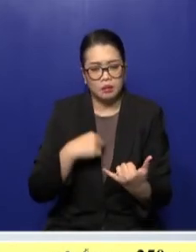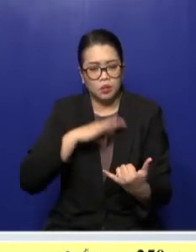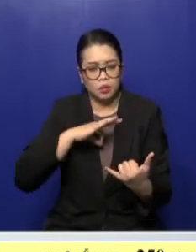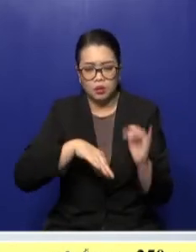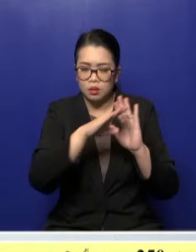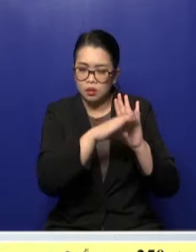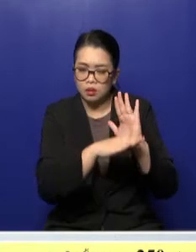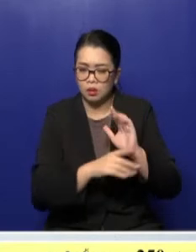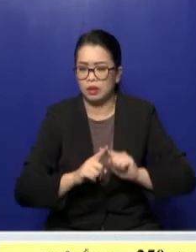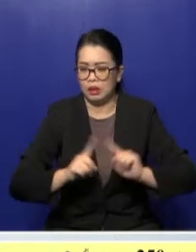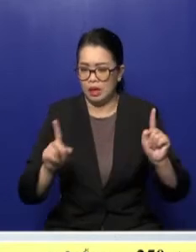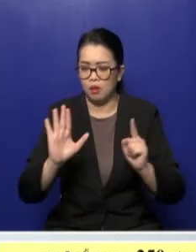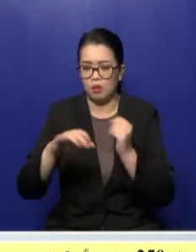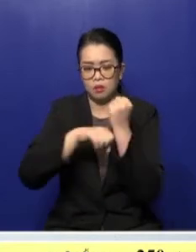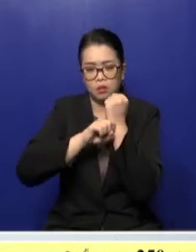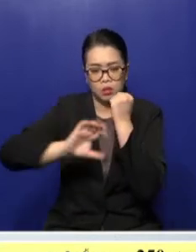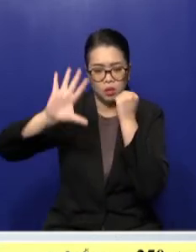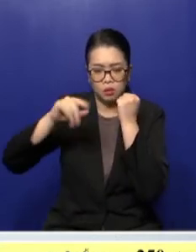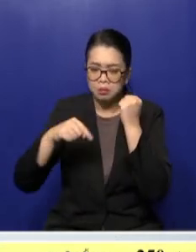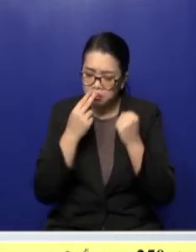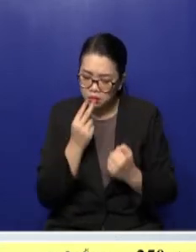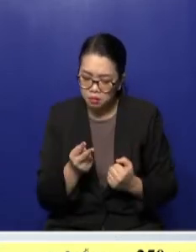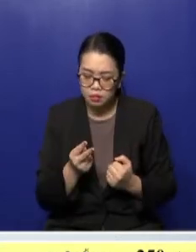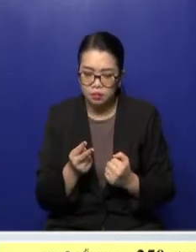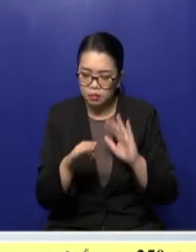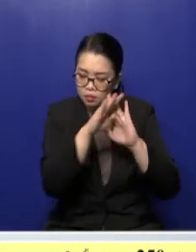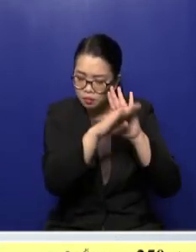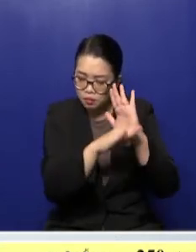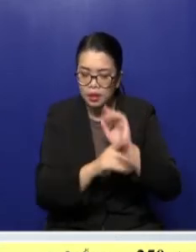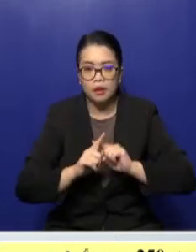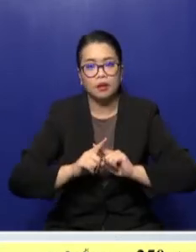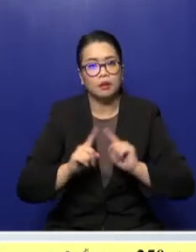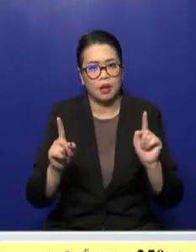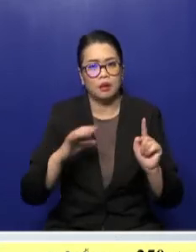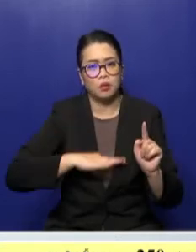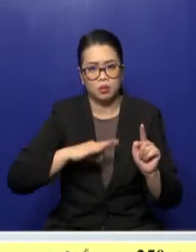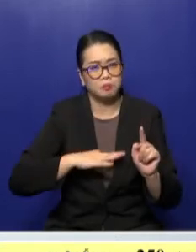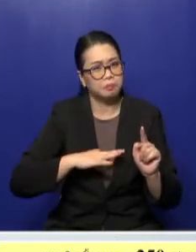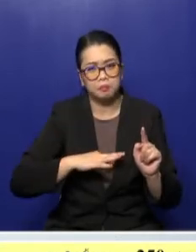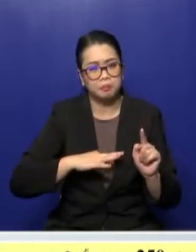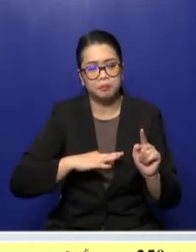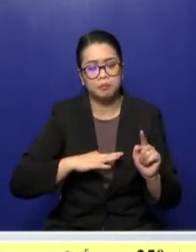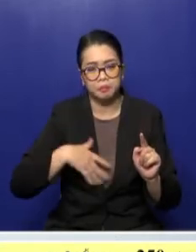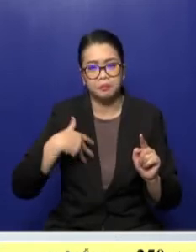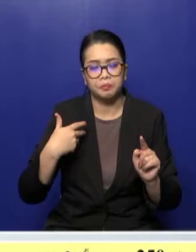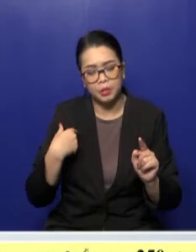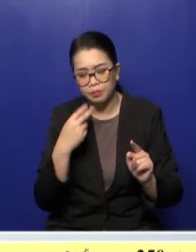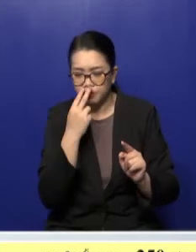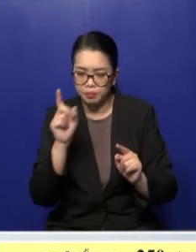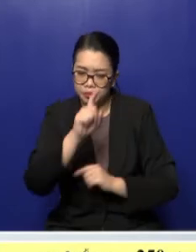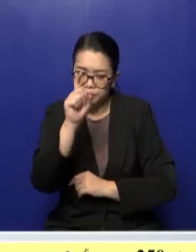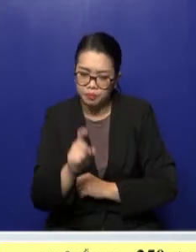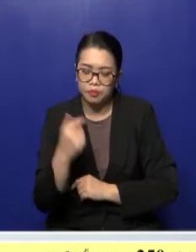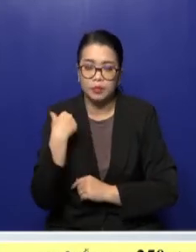แต่กสทช-ชไม่ใช่อย่างนั้นนะครับทำอะไรสมเจตน์น่ารักกันเพื่อนสมาชิก